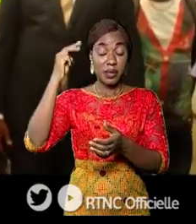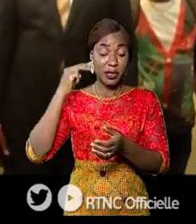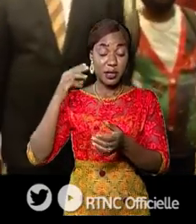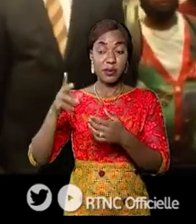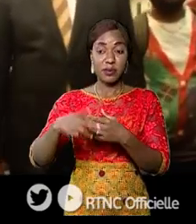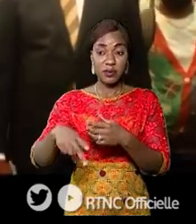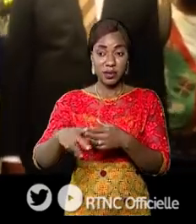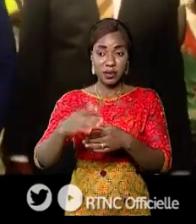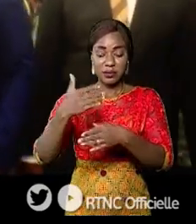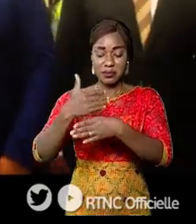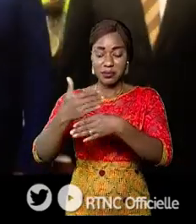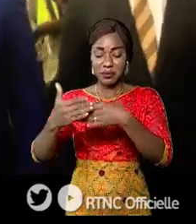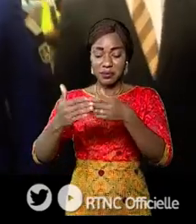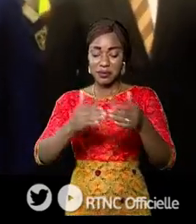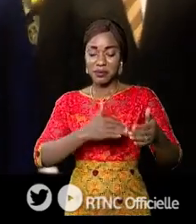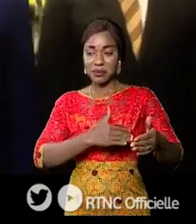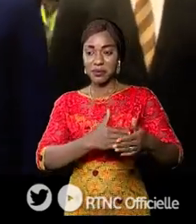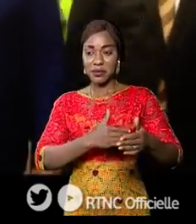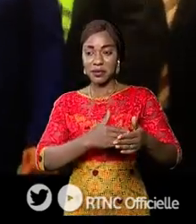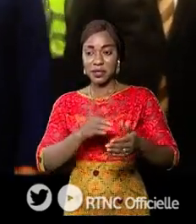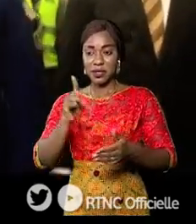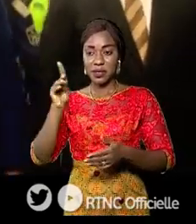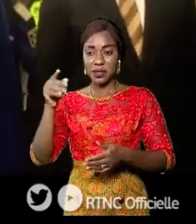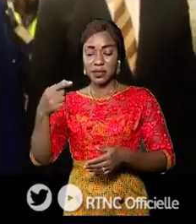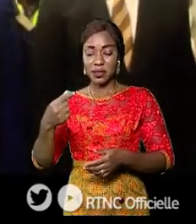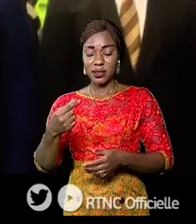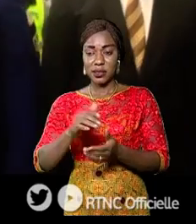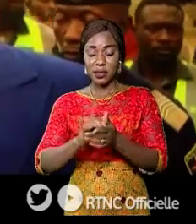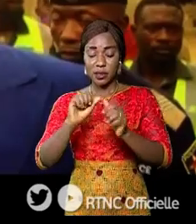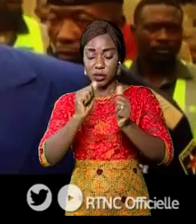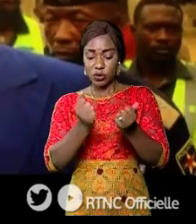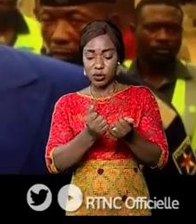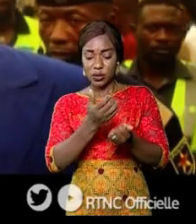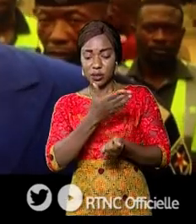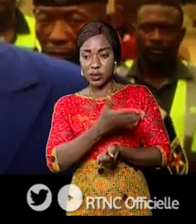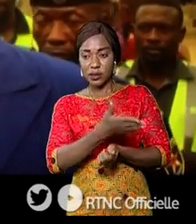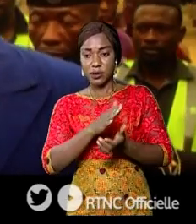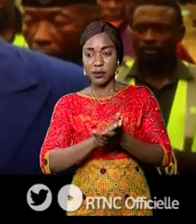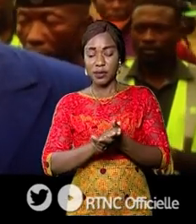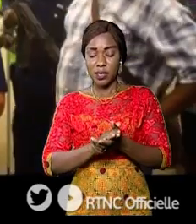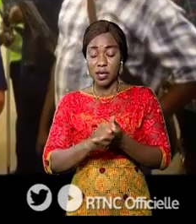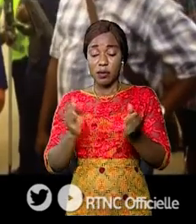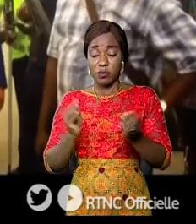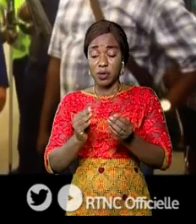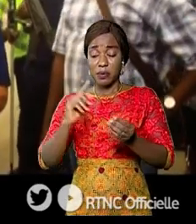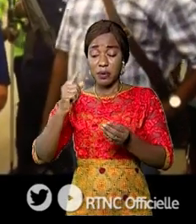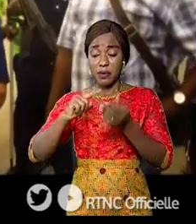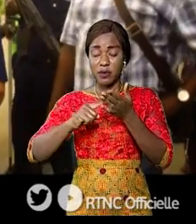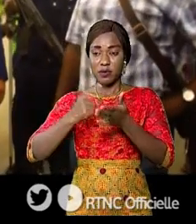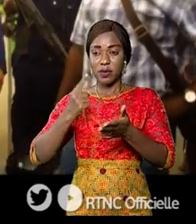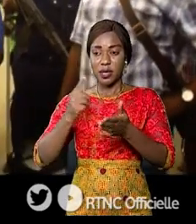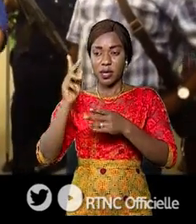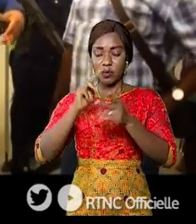Kinshasa qui avait à ses côtés les DG de Adiconstruct, Jean-Benoît Adimachi. C'est pour la première fois que